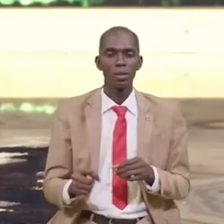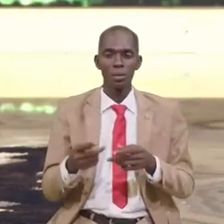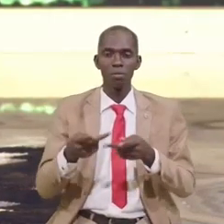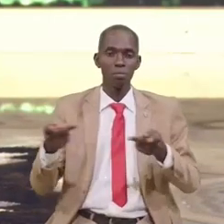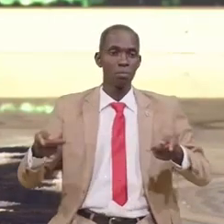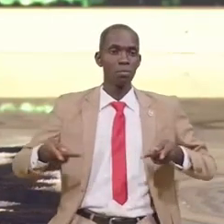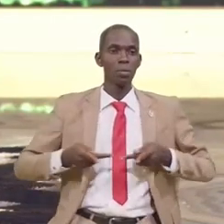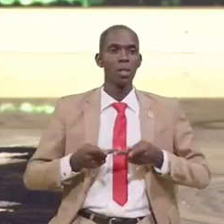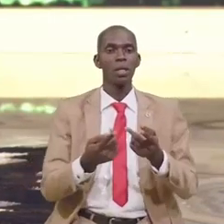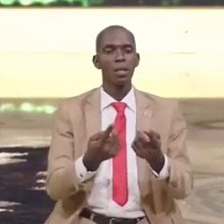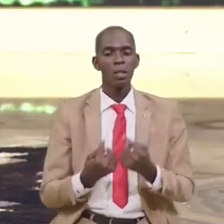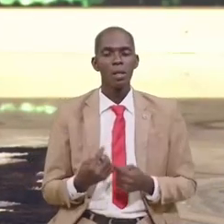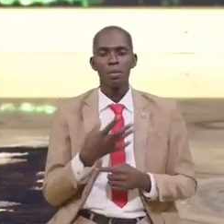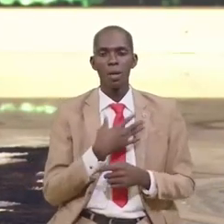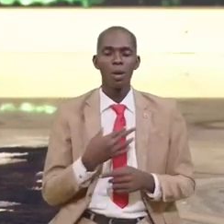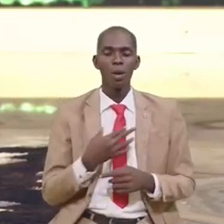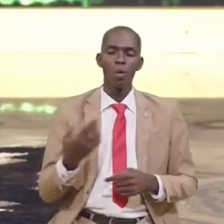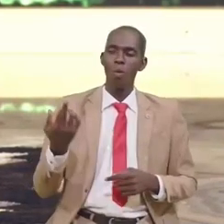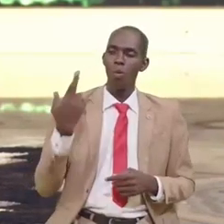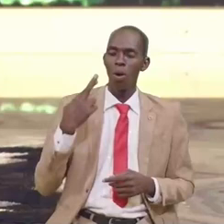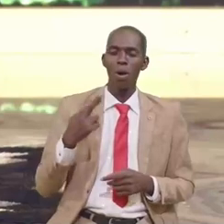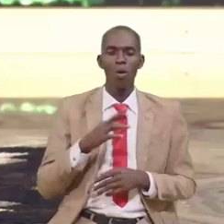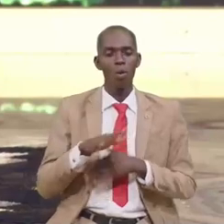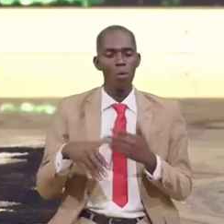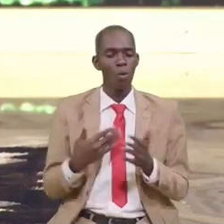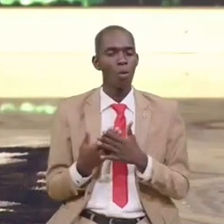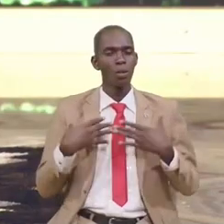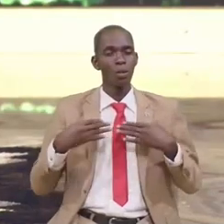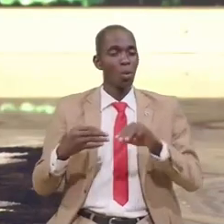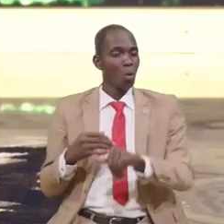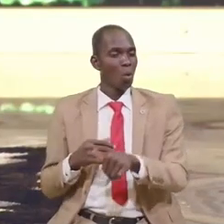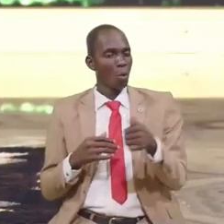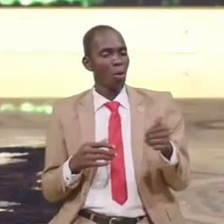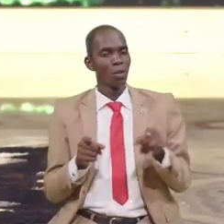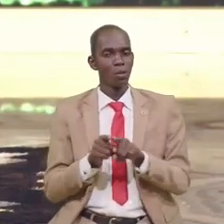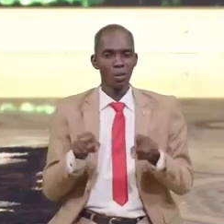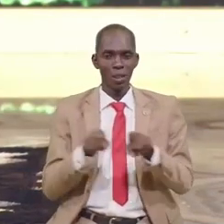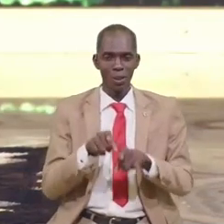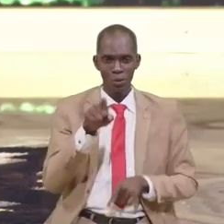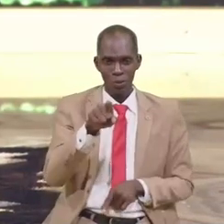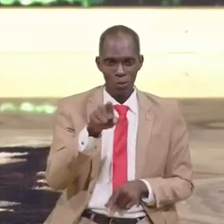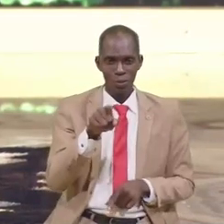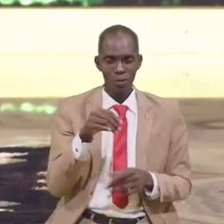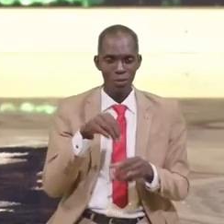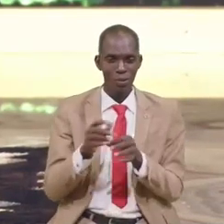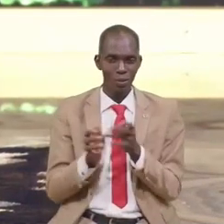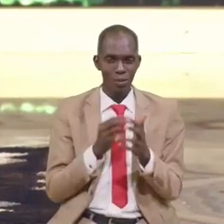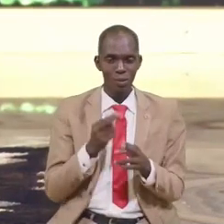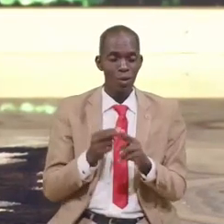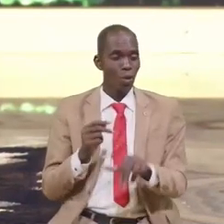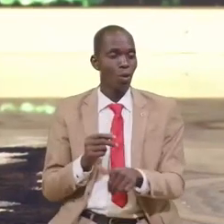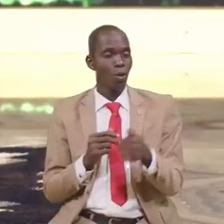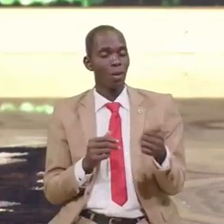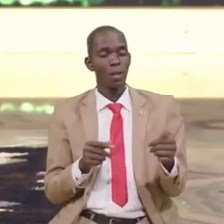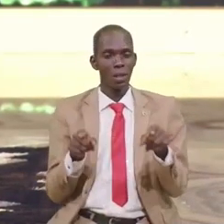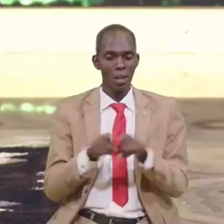et il fut guéri. Les autres comme vous, les autres malades comme